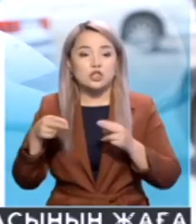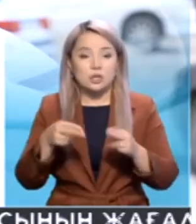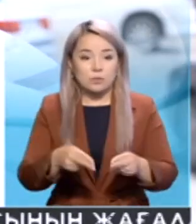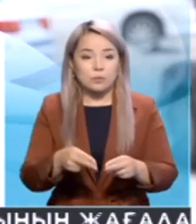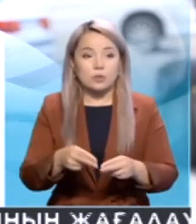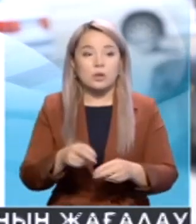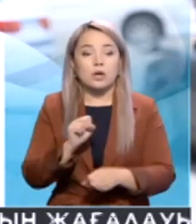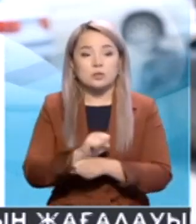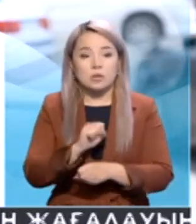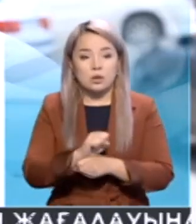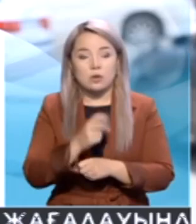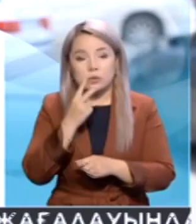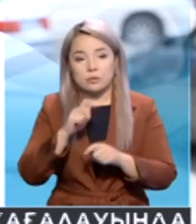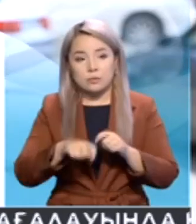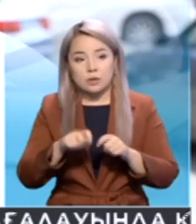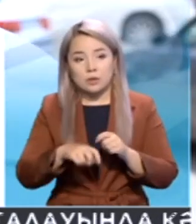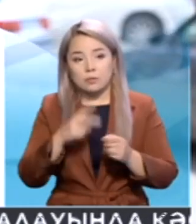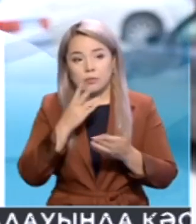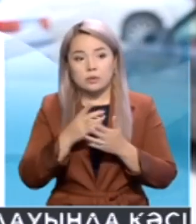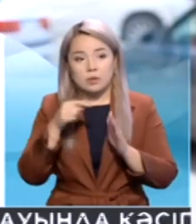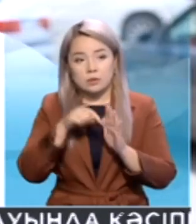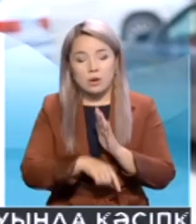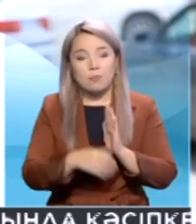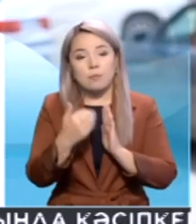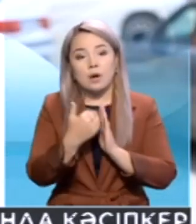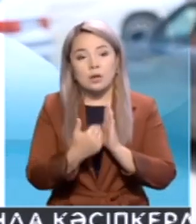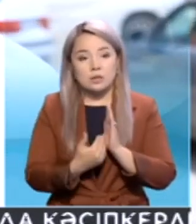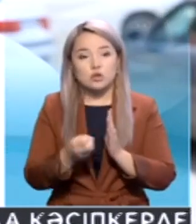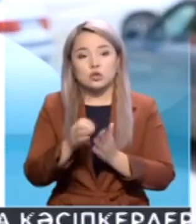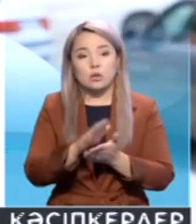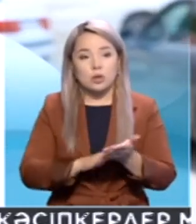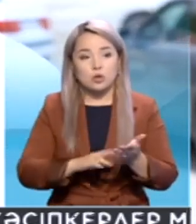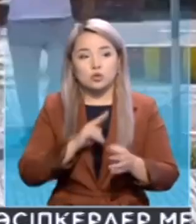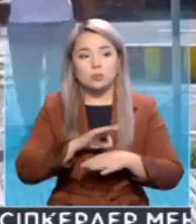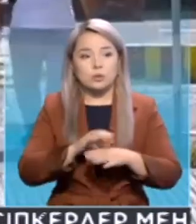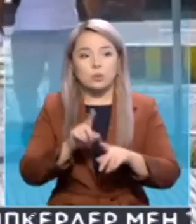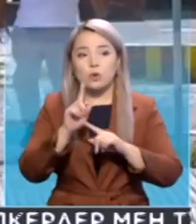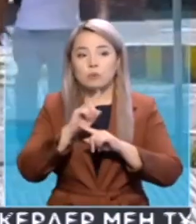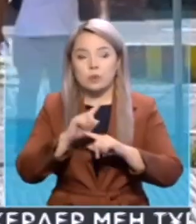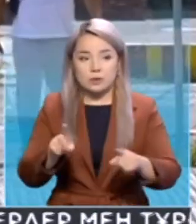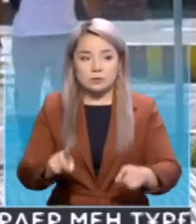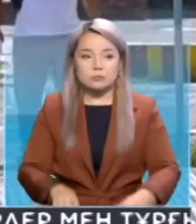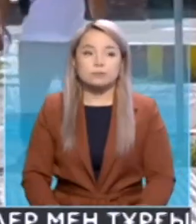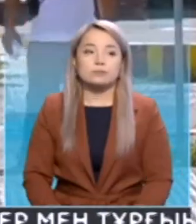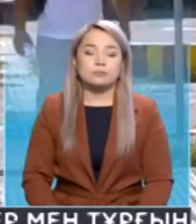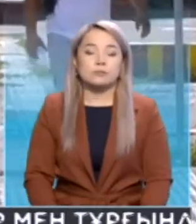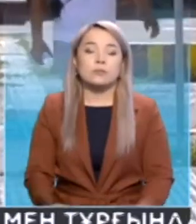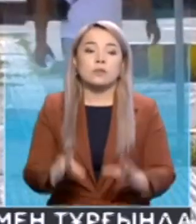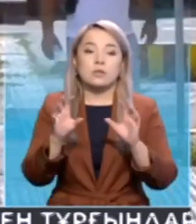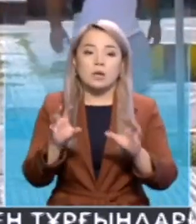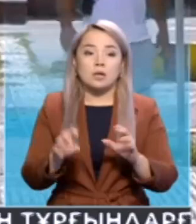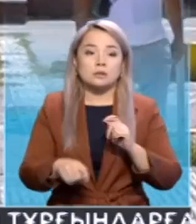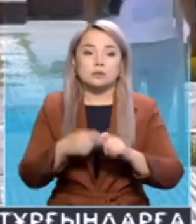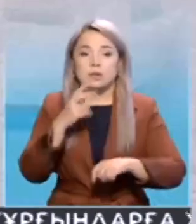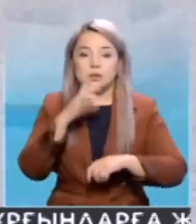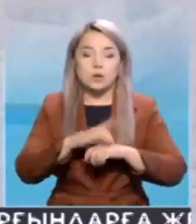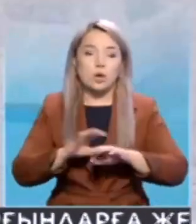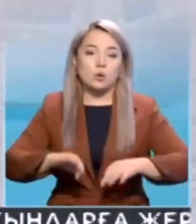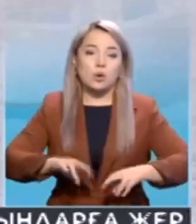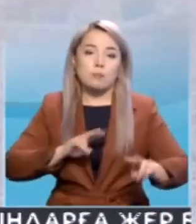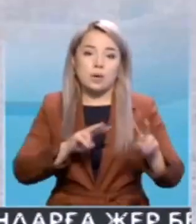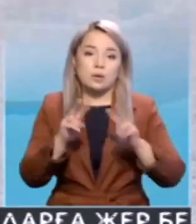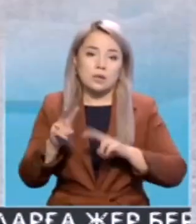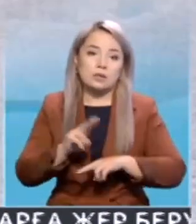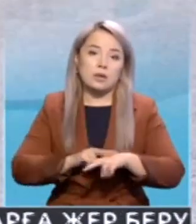жаңа тежегіш құралдың үстіне түспейінше ол бағдарлама ары қарай жұмыс жасамайды. Заңсыздыққа көліктік бақылау